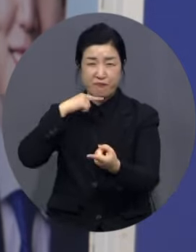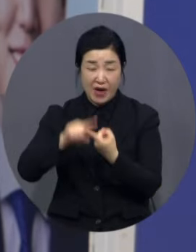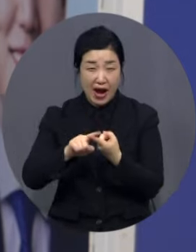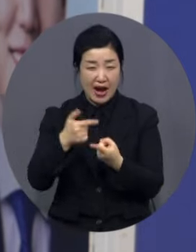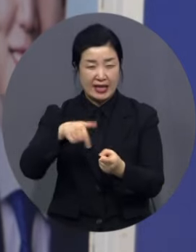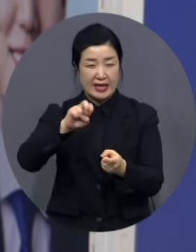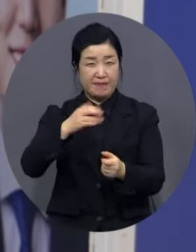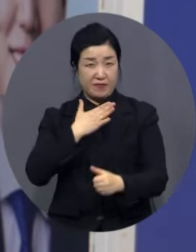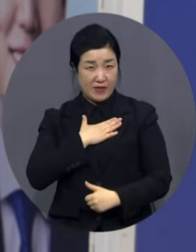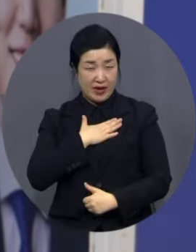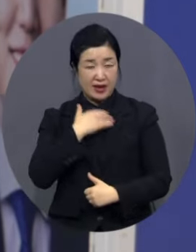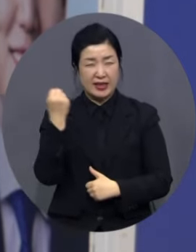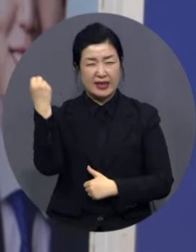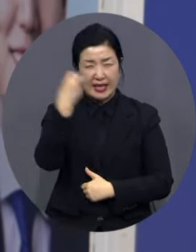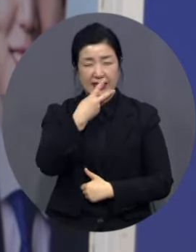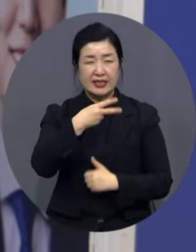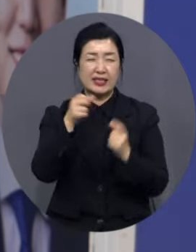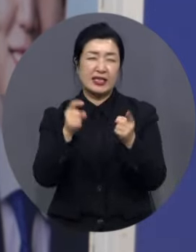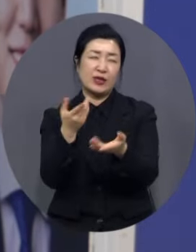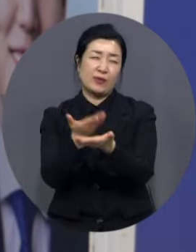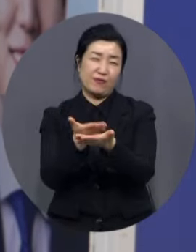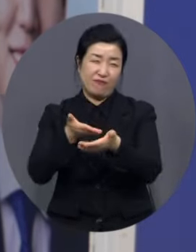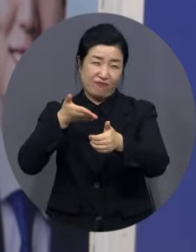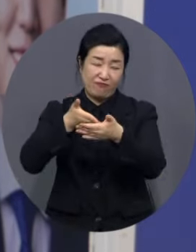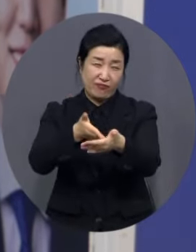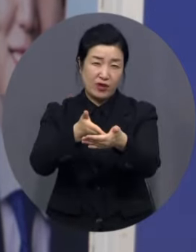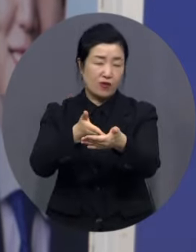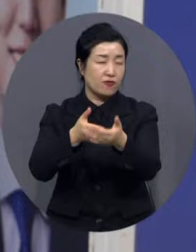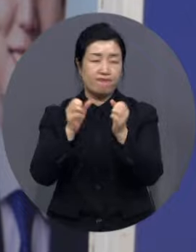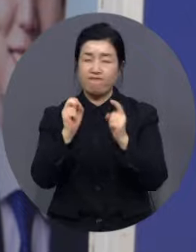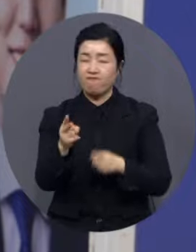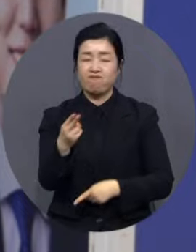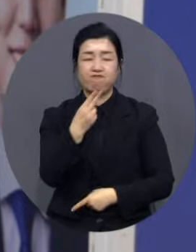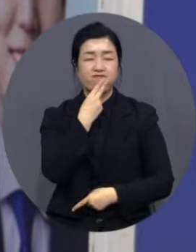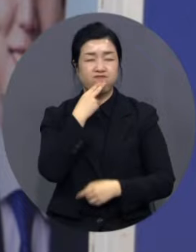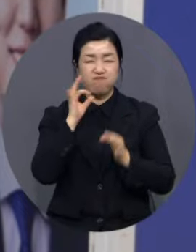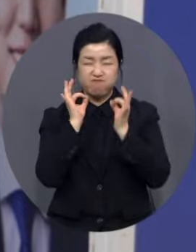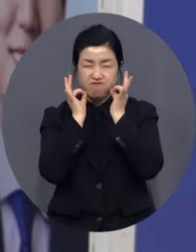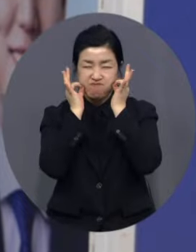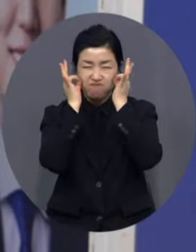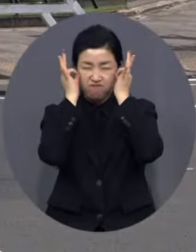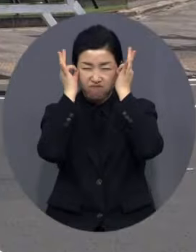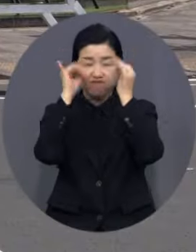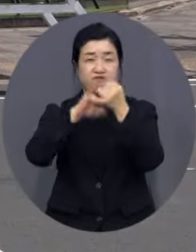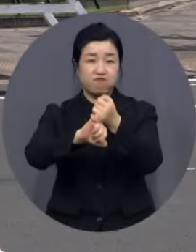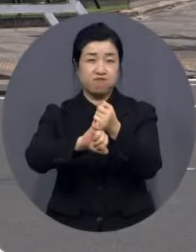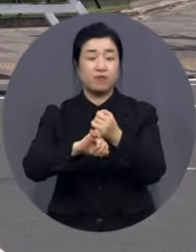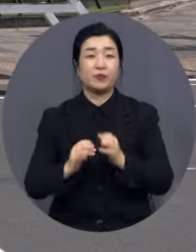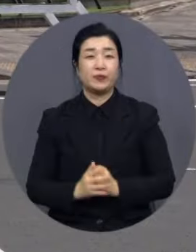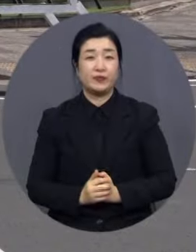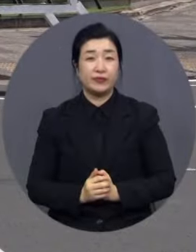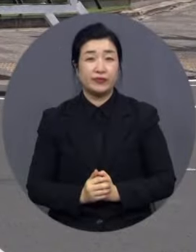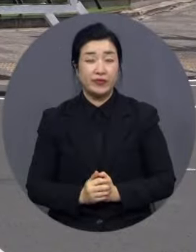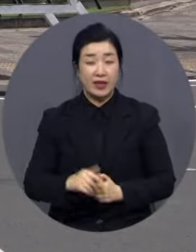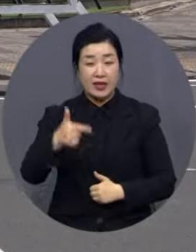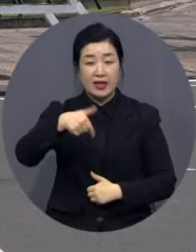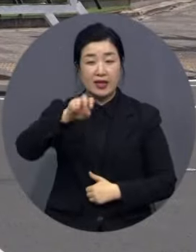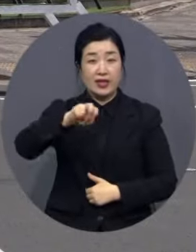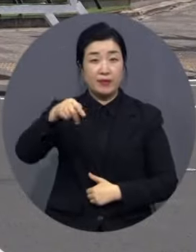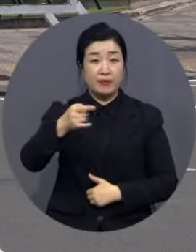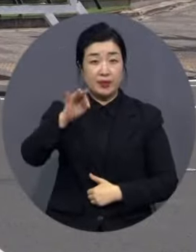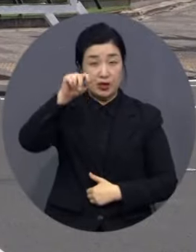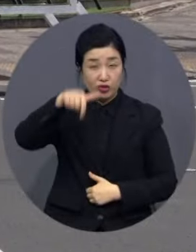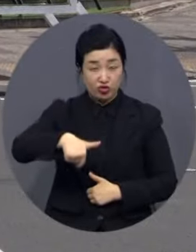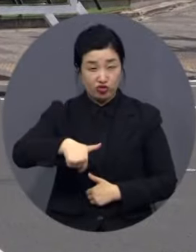김한규 다시 한번 기회를 부탁드립니다 후회하지 않으시도록 최선을 다할 자신이 있습니다 김승우 국민임